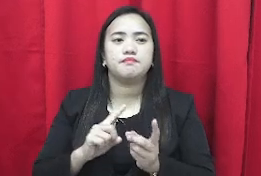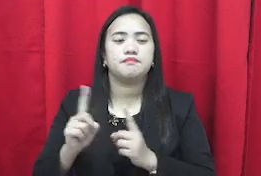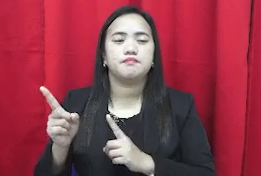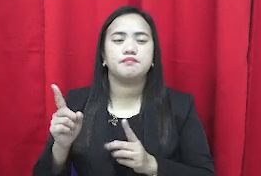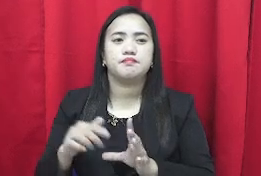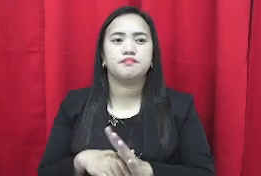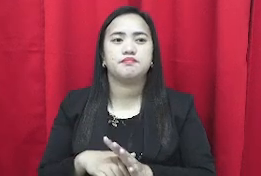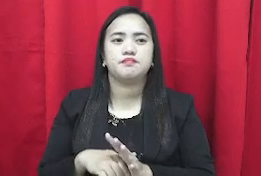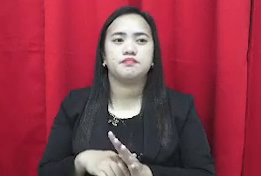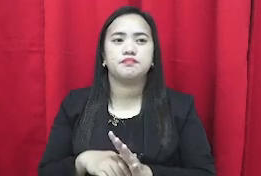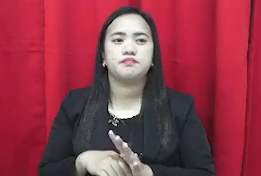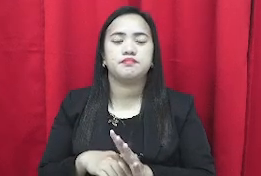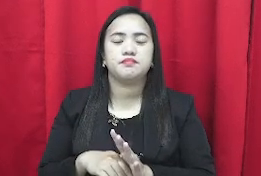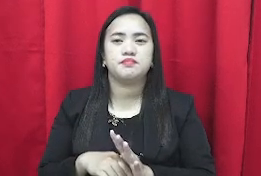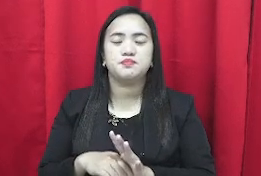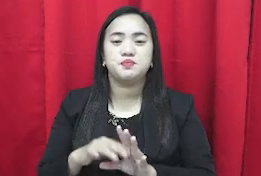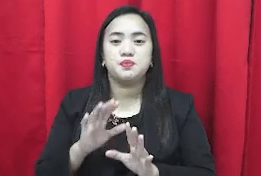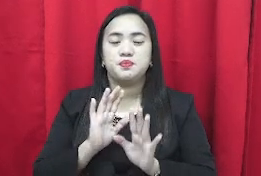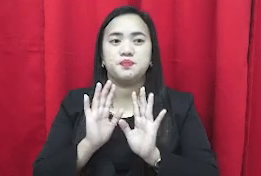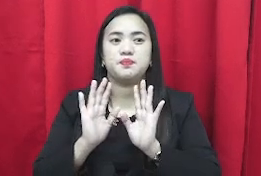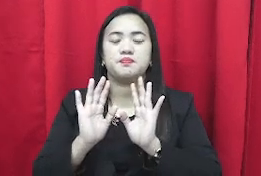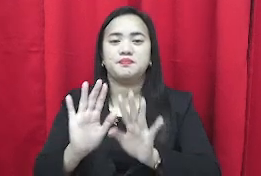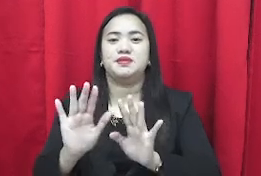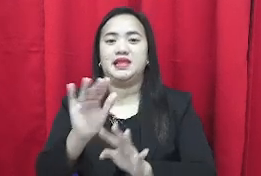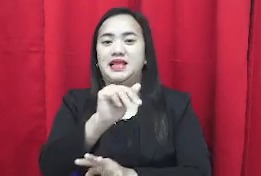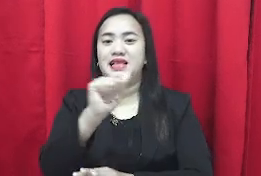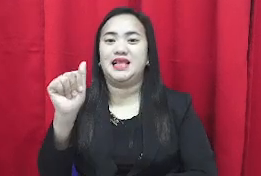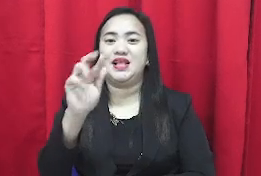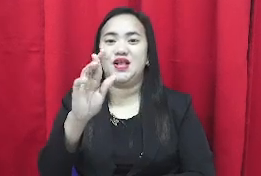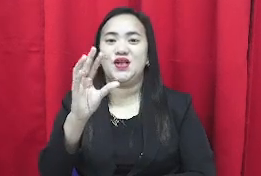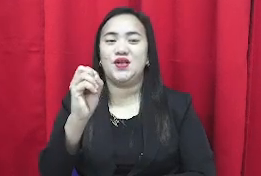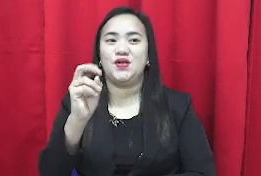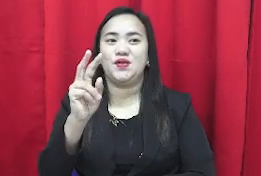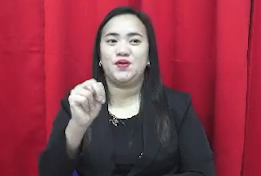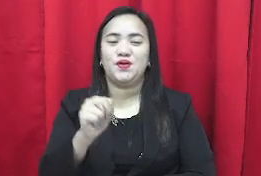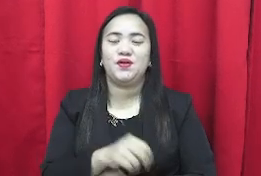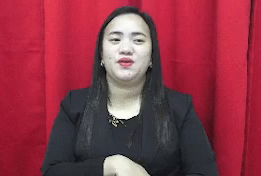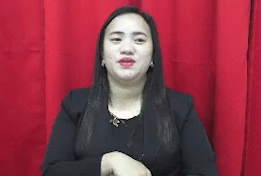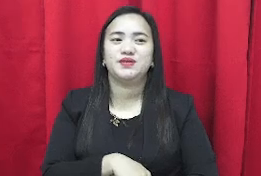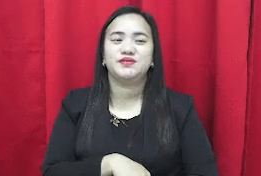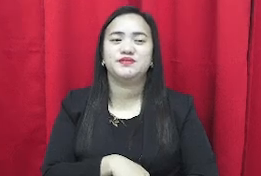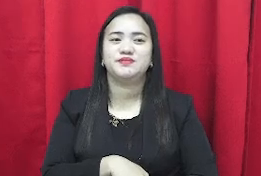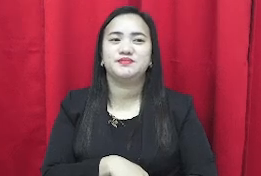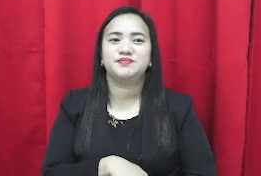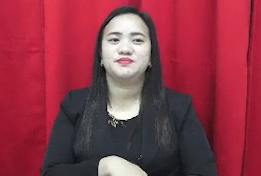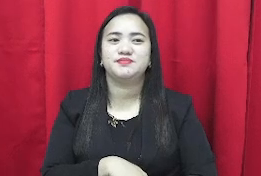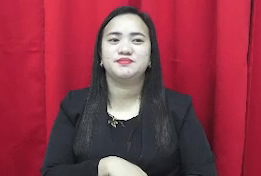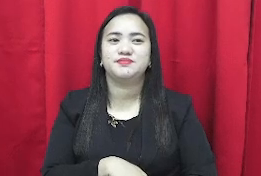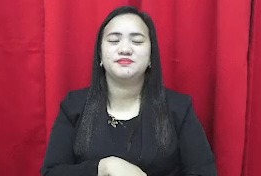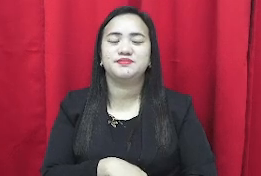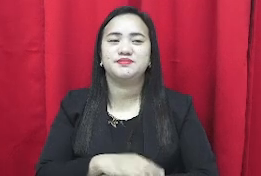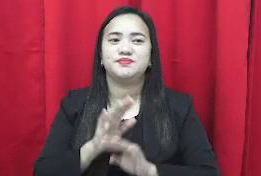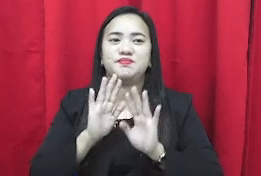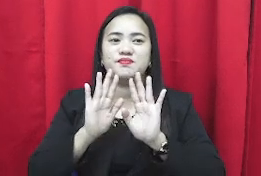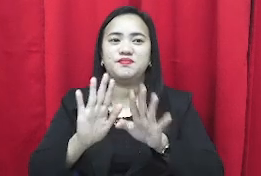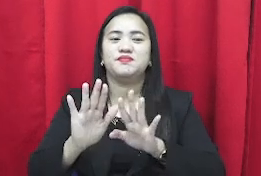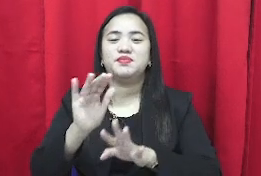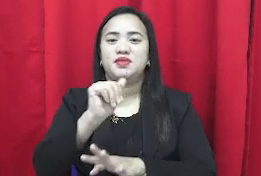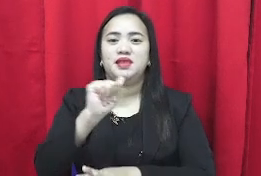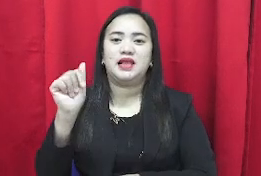Pinipilit ko nga si aon eh Sabi ko aon ka e ba pambihira sabi magastos sabi niya kakailanganin daw